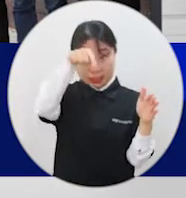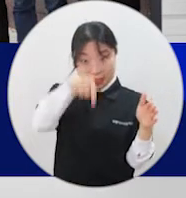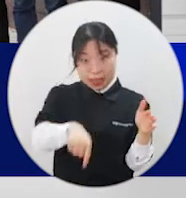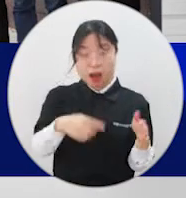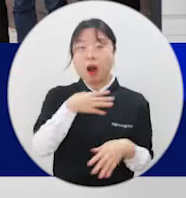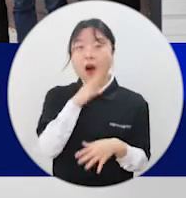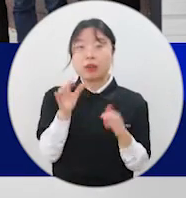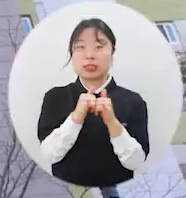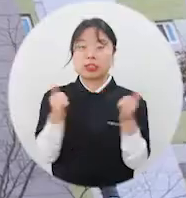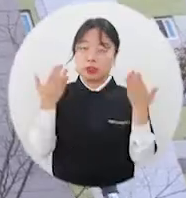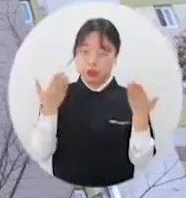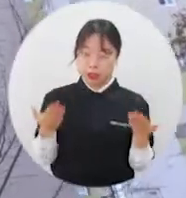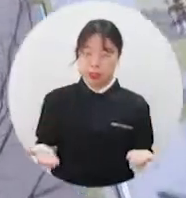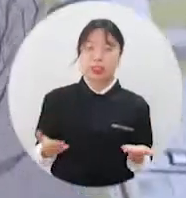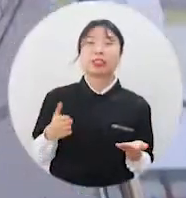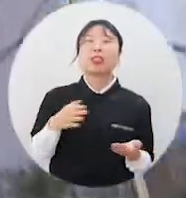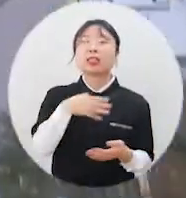열었습니다.